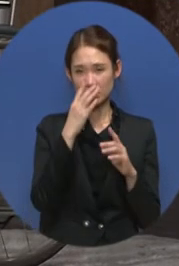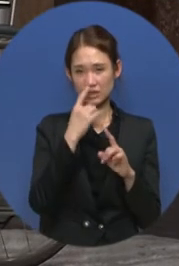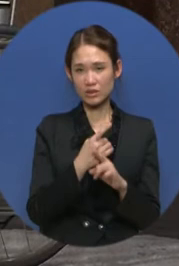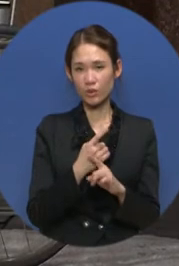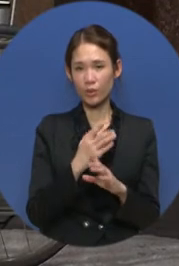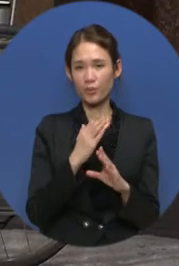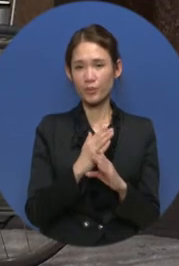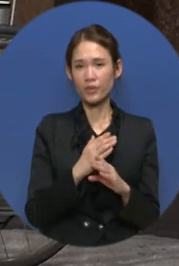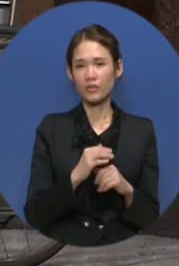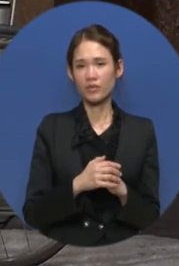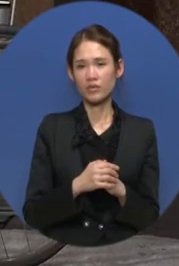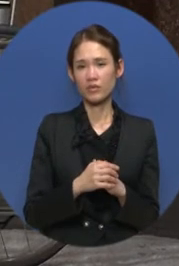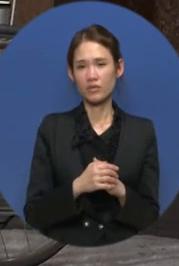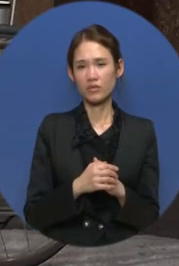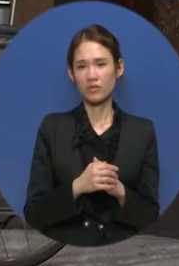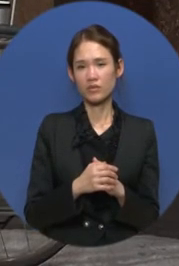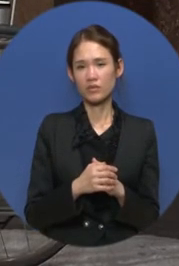예.